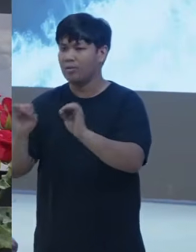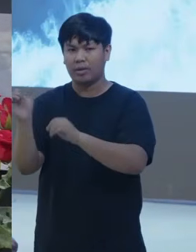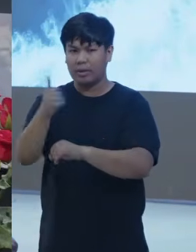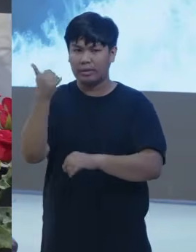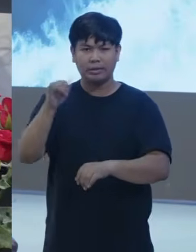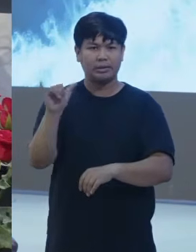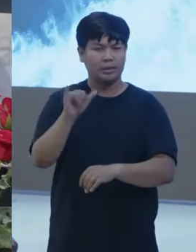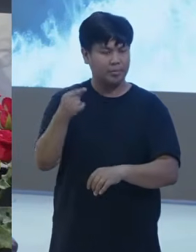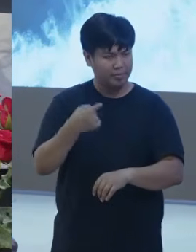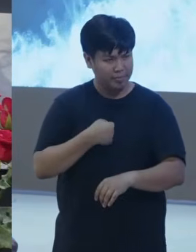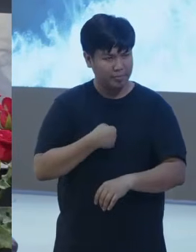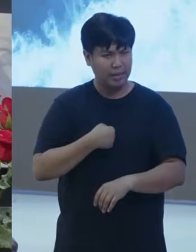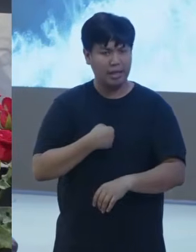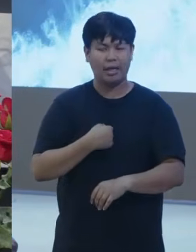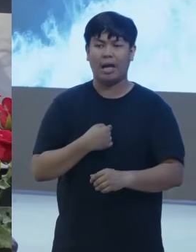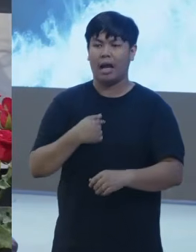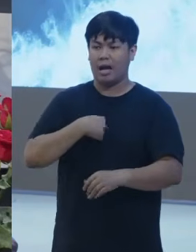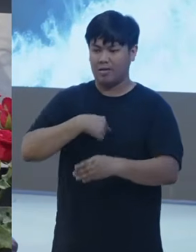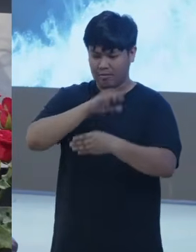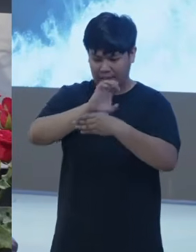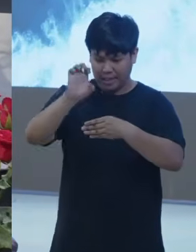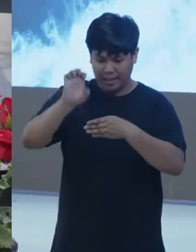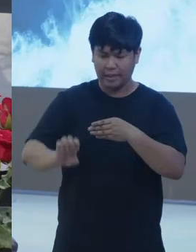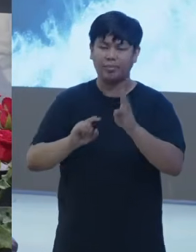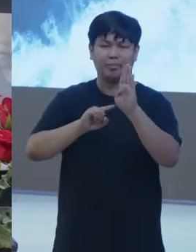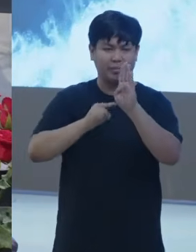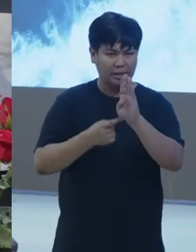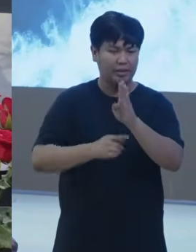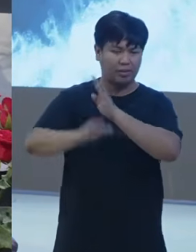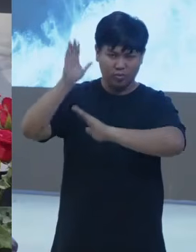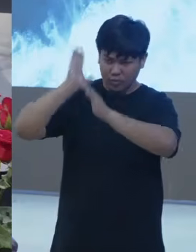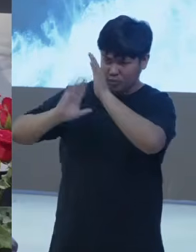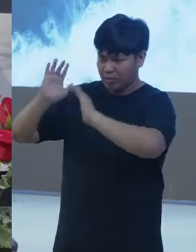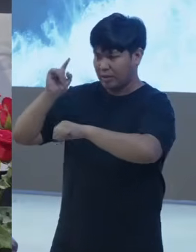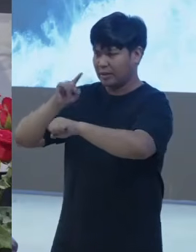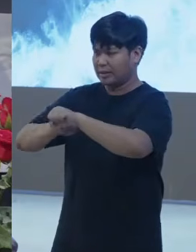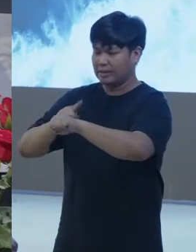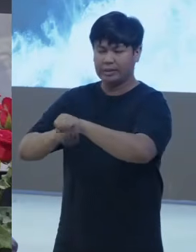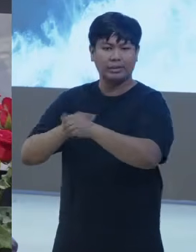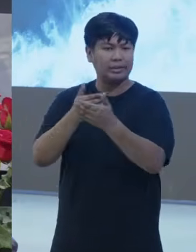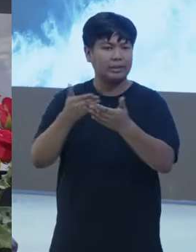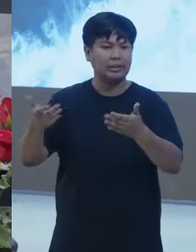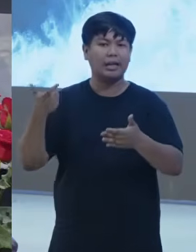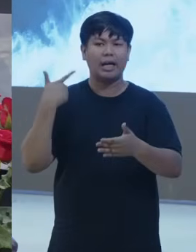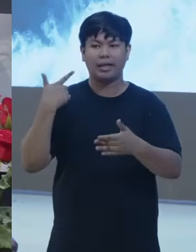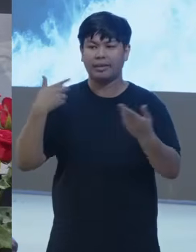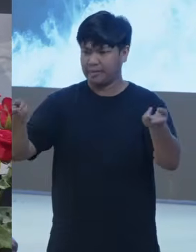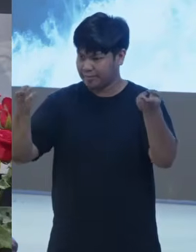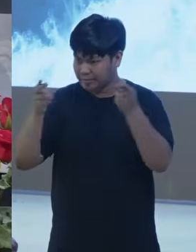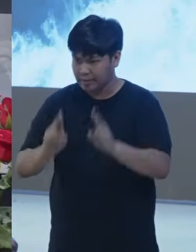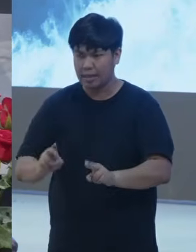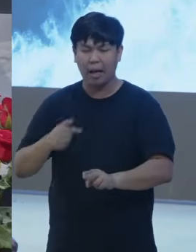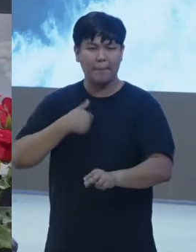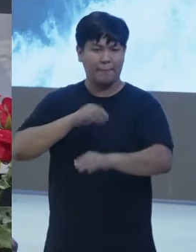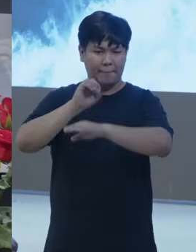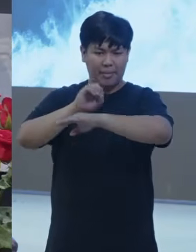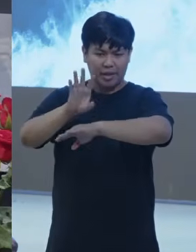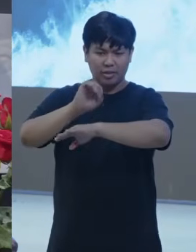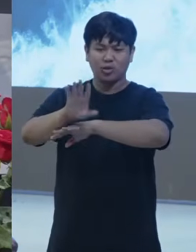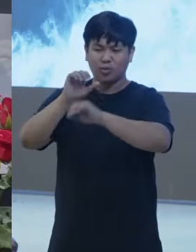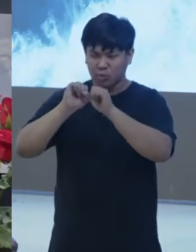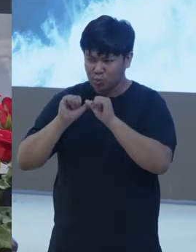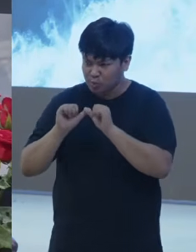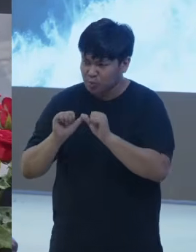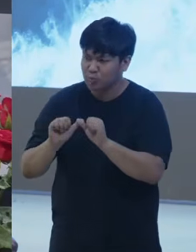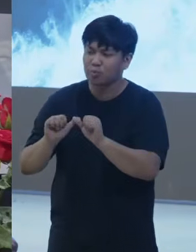me, declaring the end from the beginning and from ancient times things not yet done, saying, My counsel shall stand